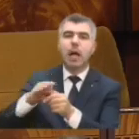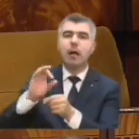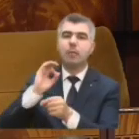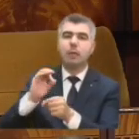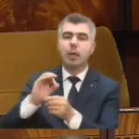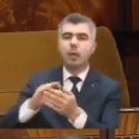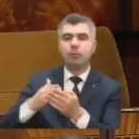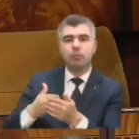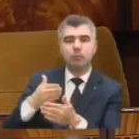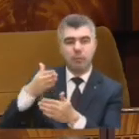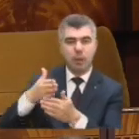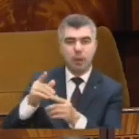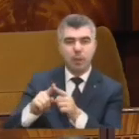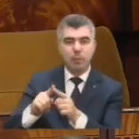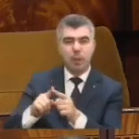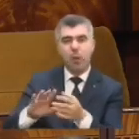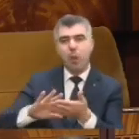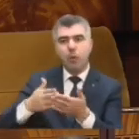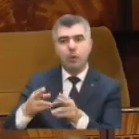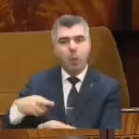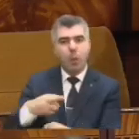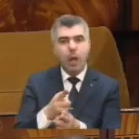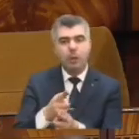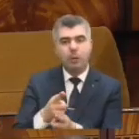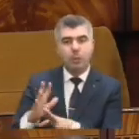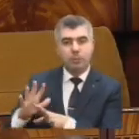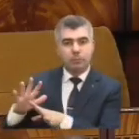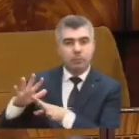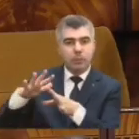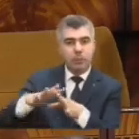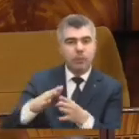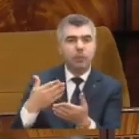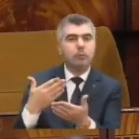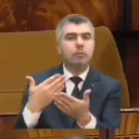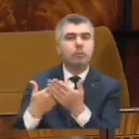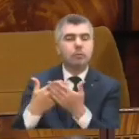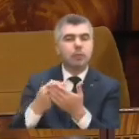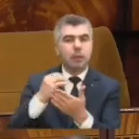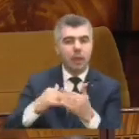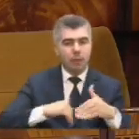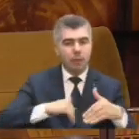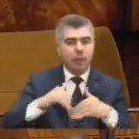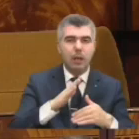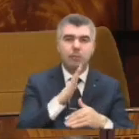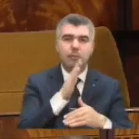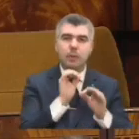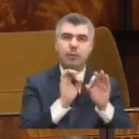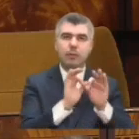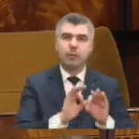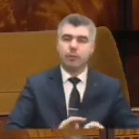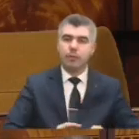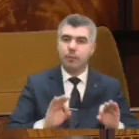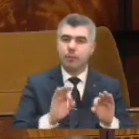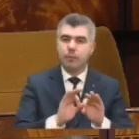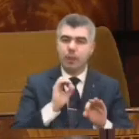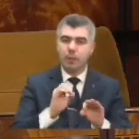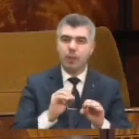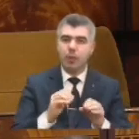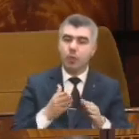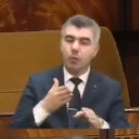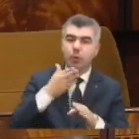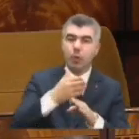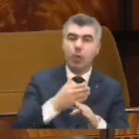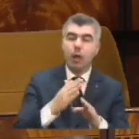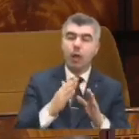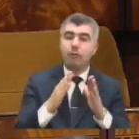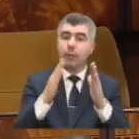الانتخابية، اما في الحملات الوديانية اللي عرات الواقع ديال البنيات التحتية الهشة ودخل المال الديور